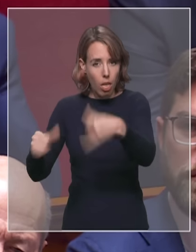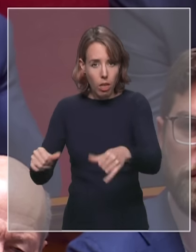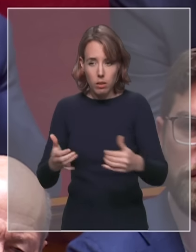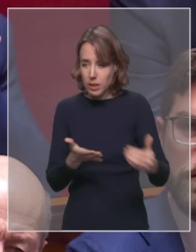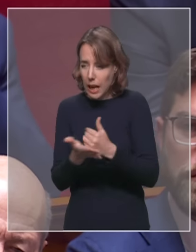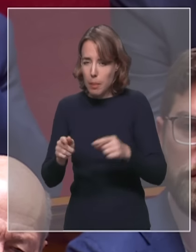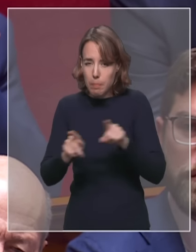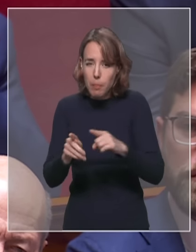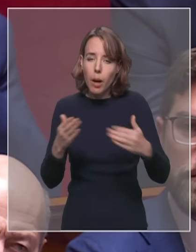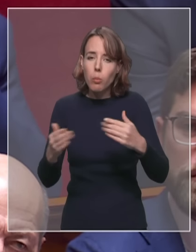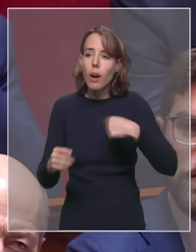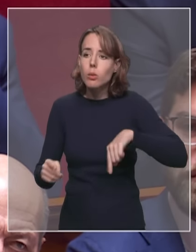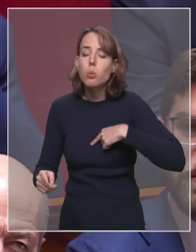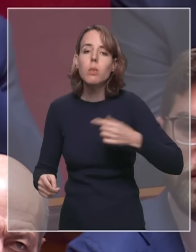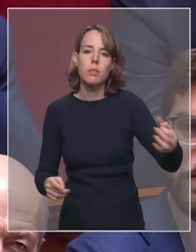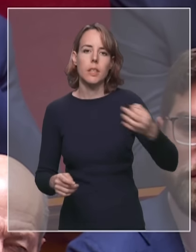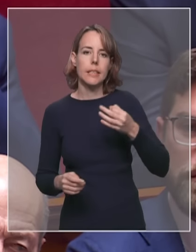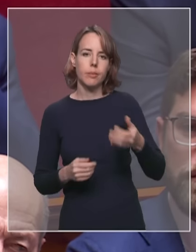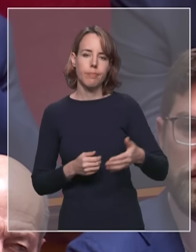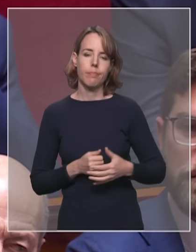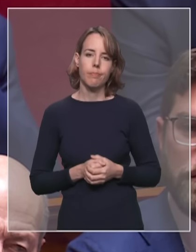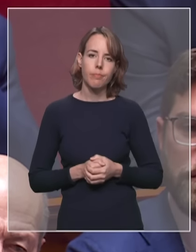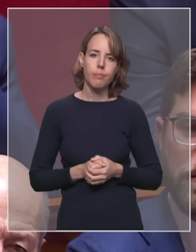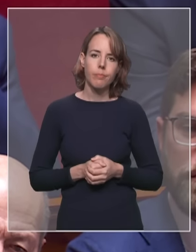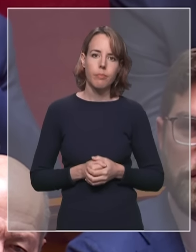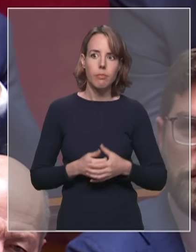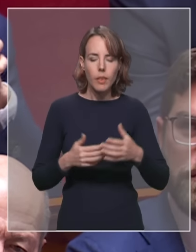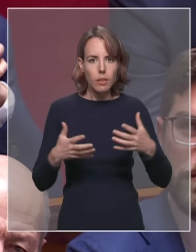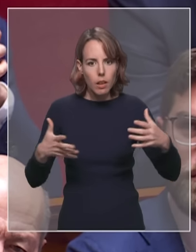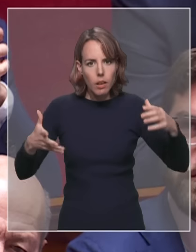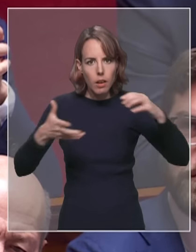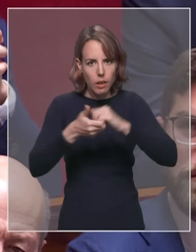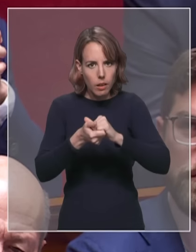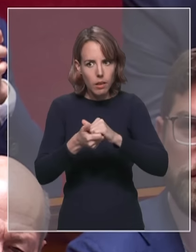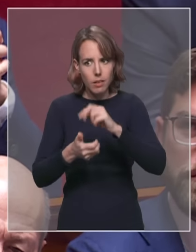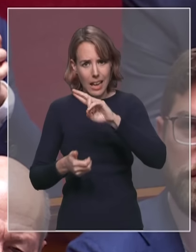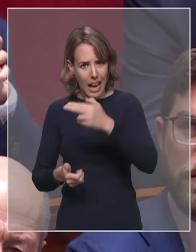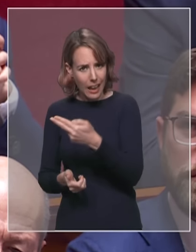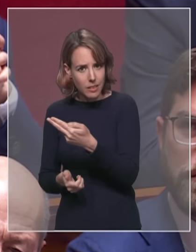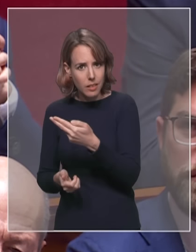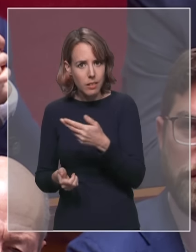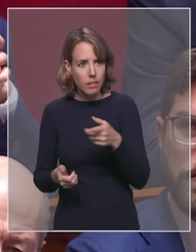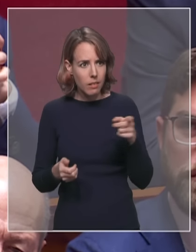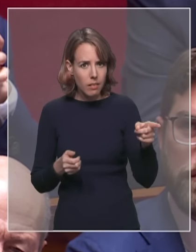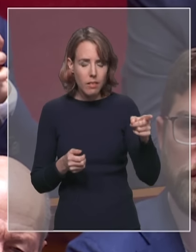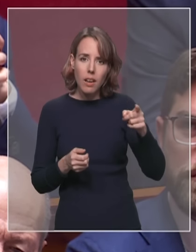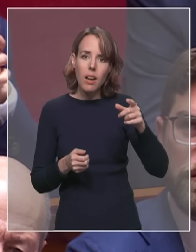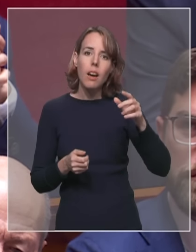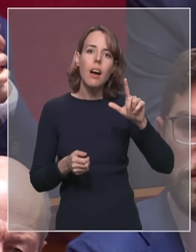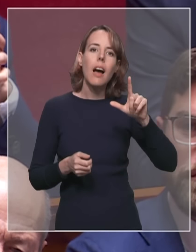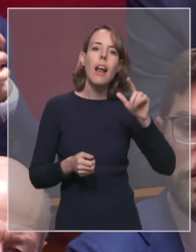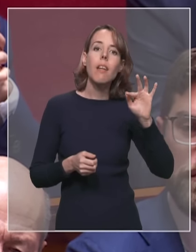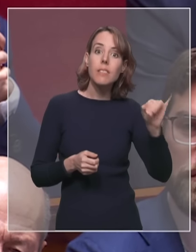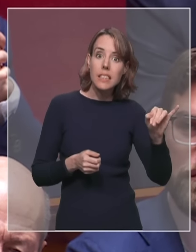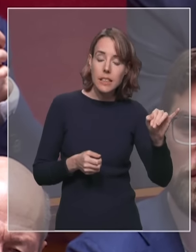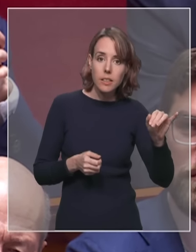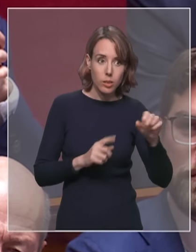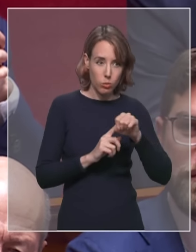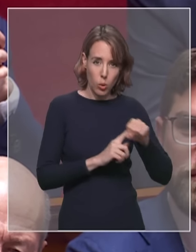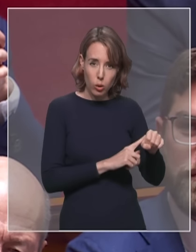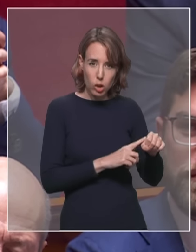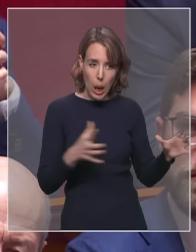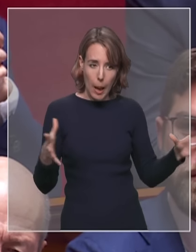nous. Au-delà des alliances contre nature, entre le Rassemblement national, la France insoumise et la gauche, ici